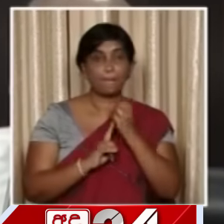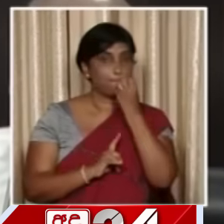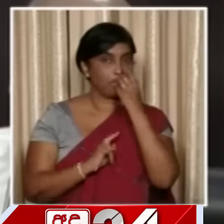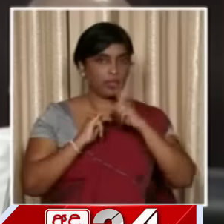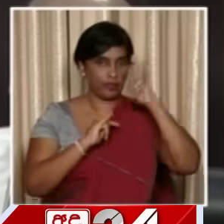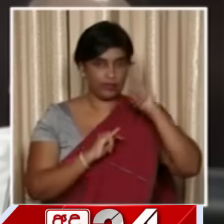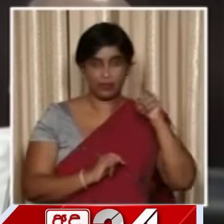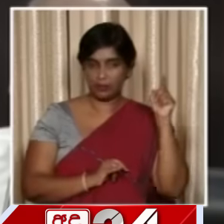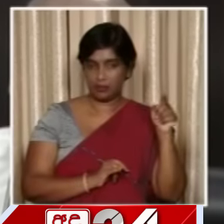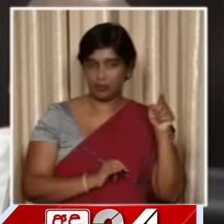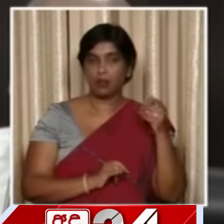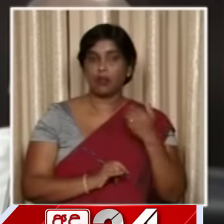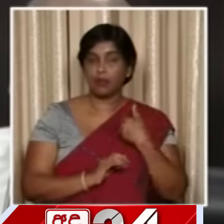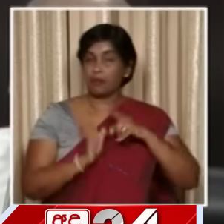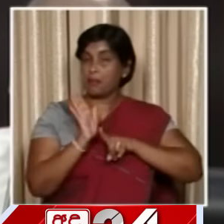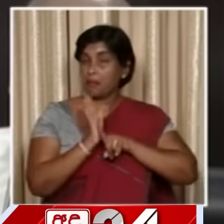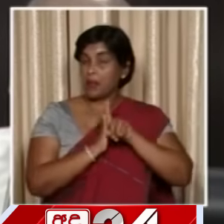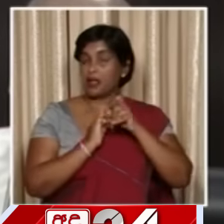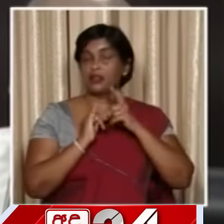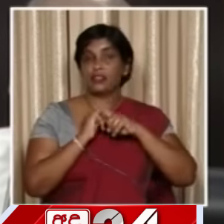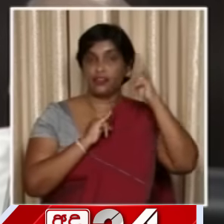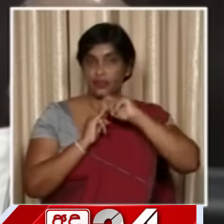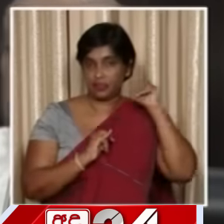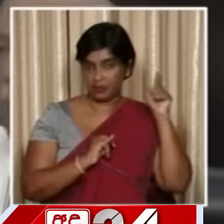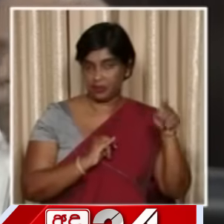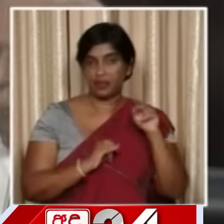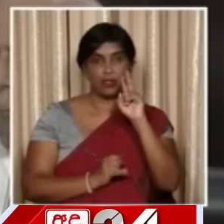පේරාදෙණිය විශ්වවිද්‍යාලය, අපේ පැරණිම විශ්වවිද්‍යාලය.